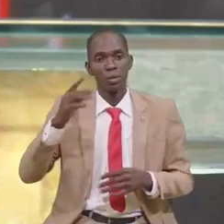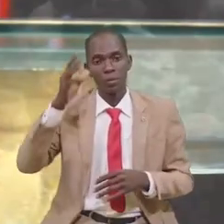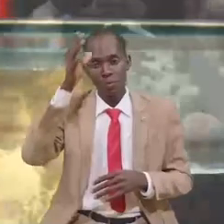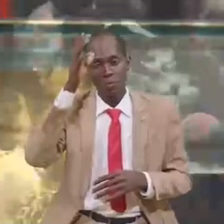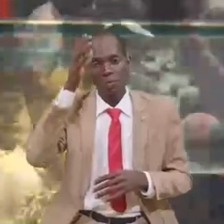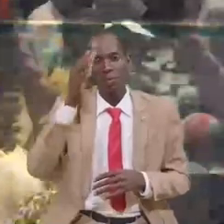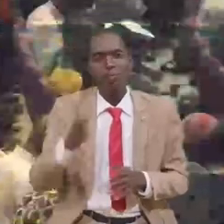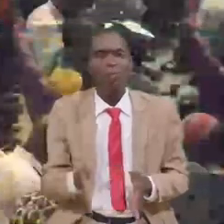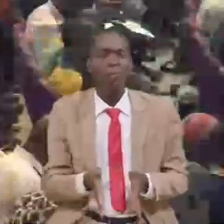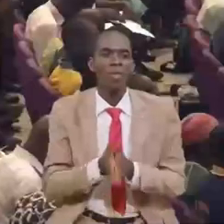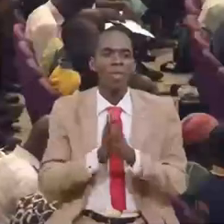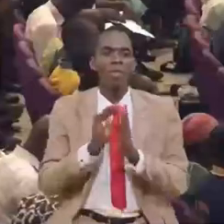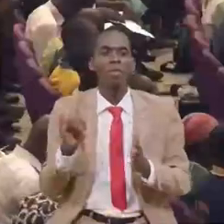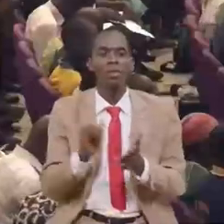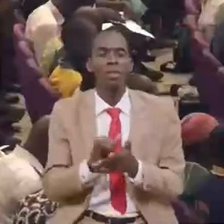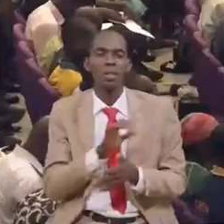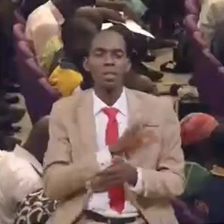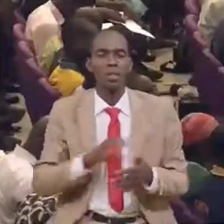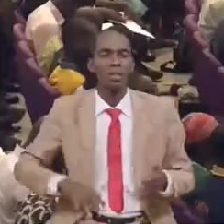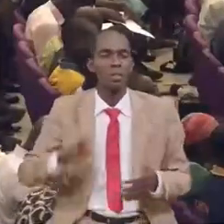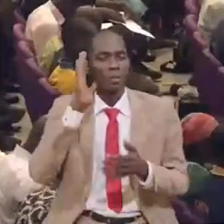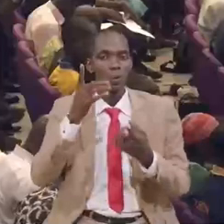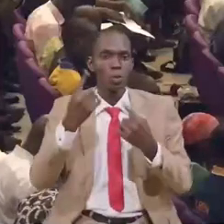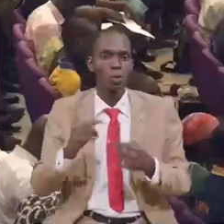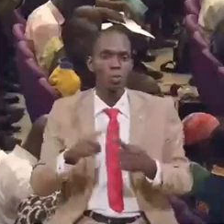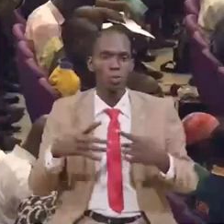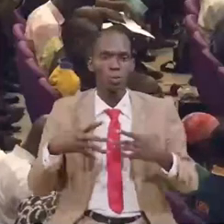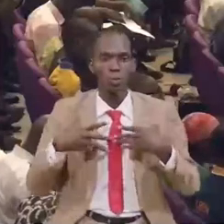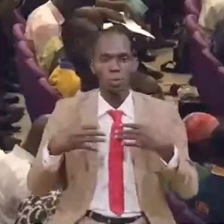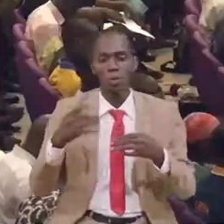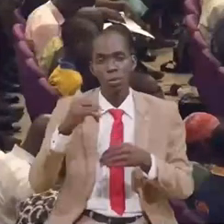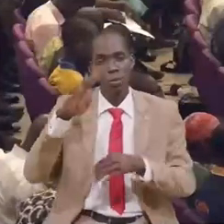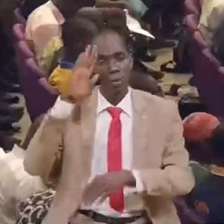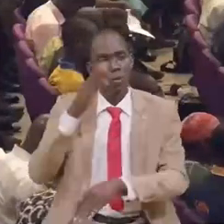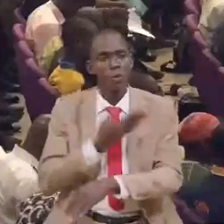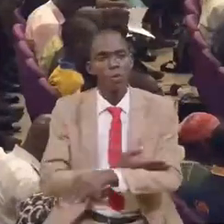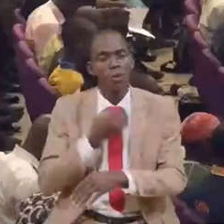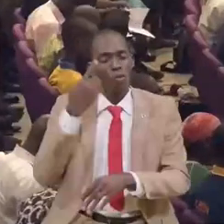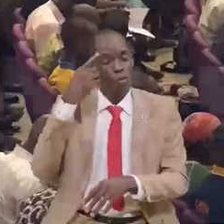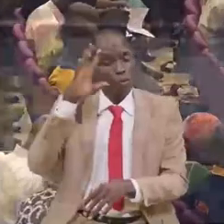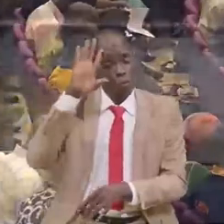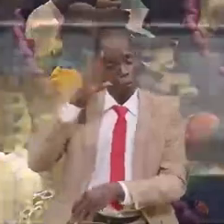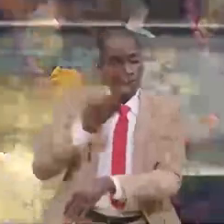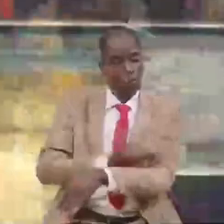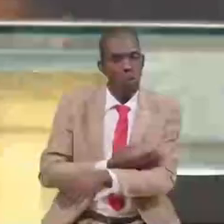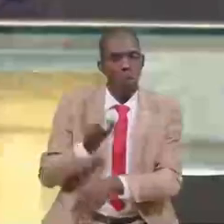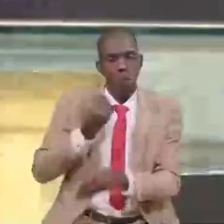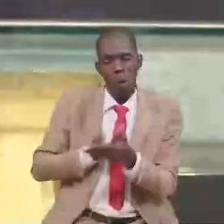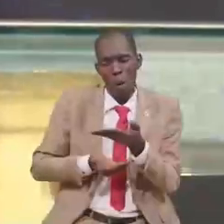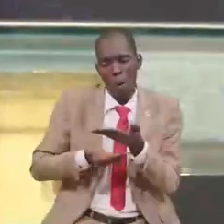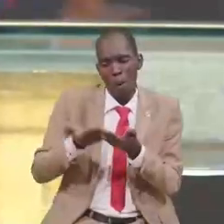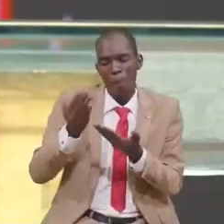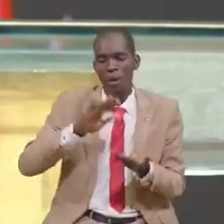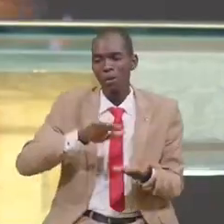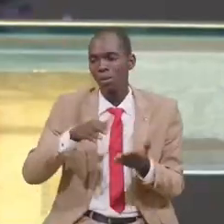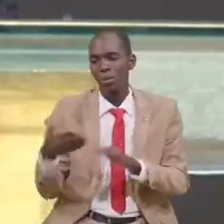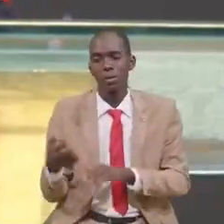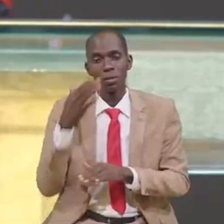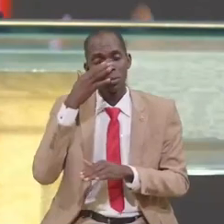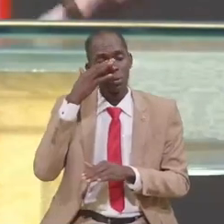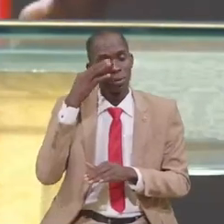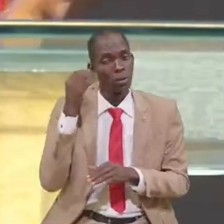demandait que Christ vienne guérir son fils qui était prêt de mourir. Vous allez découvrir que